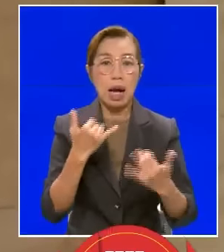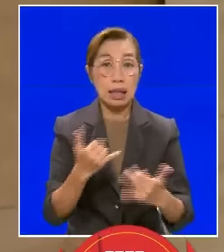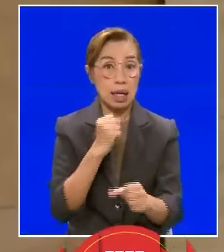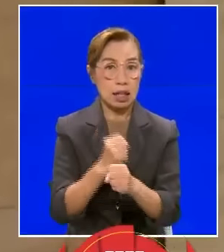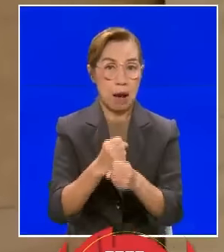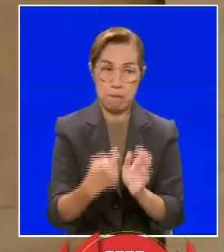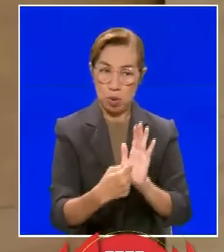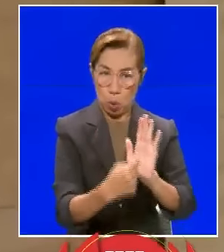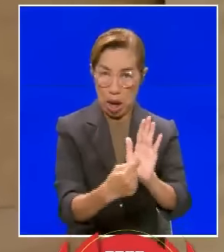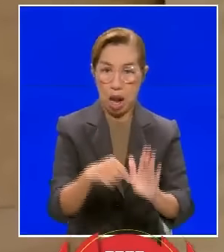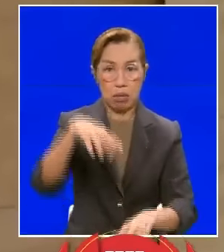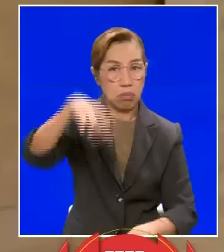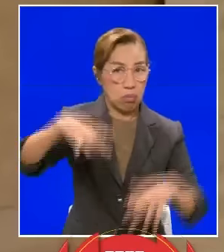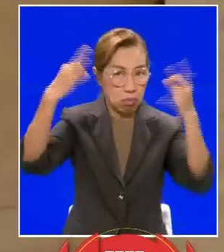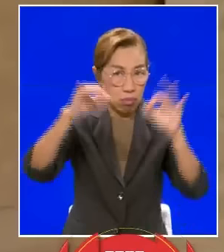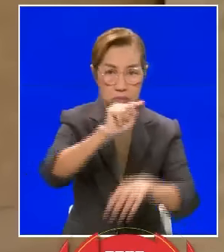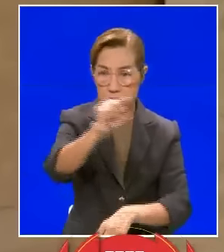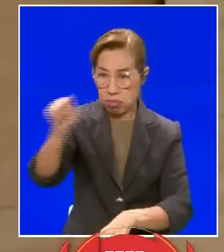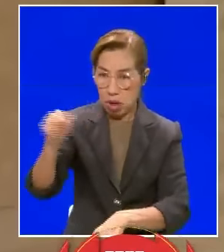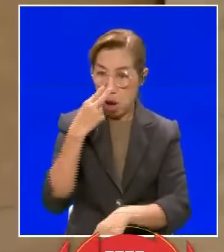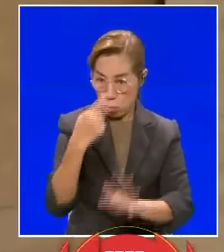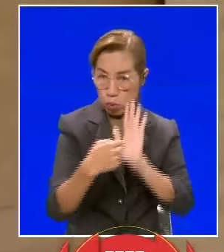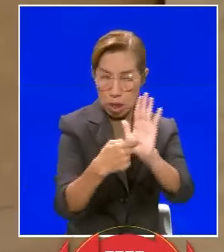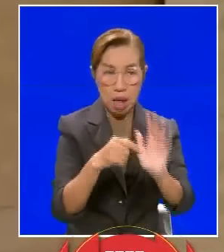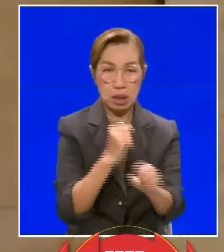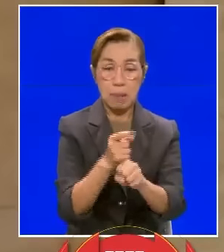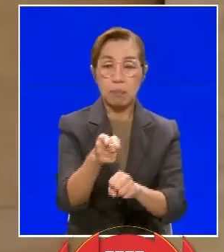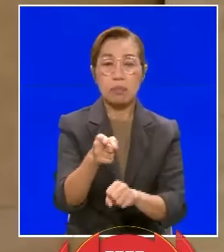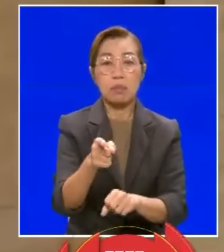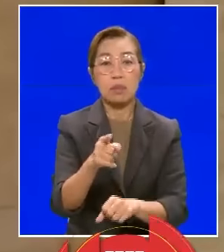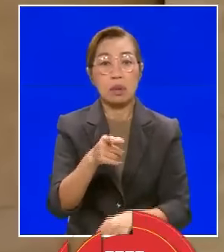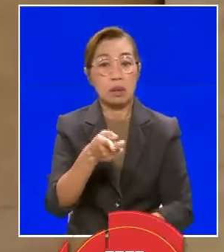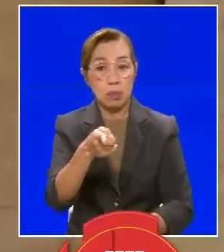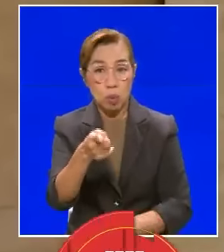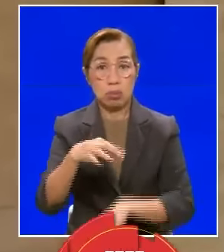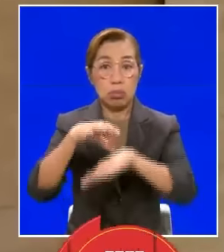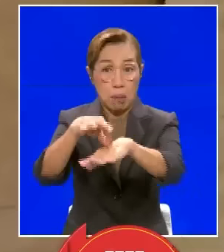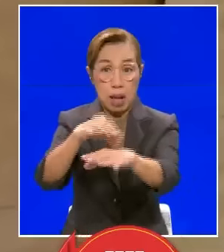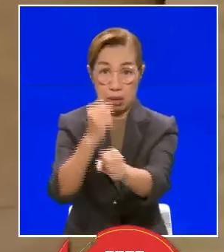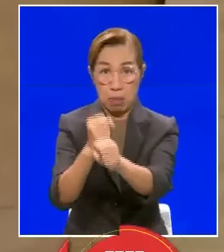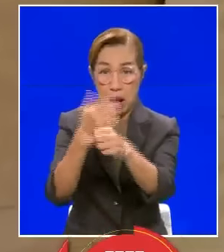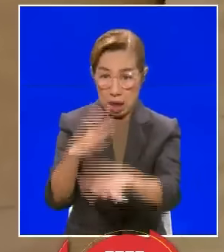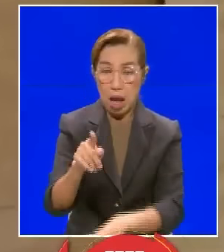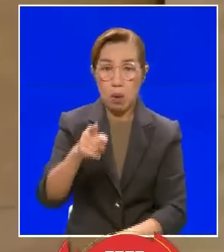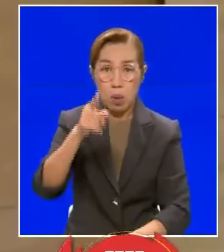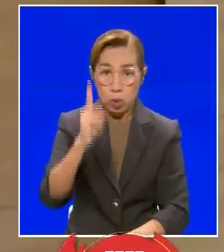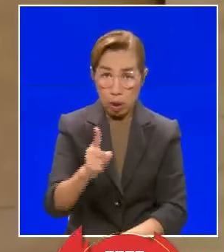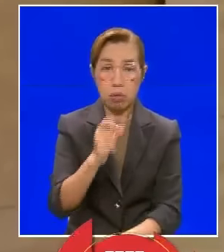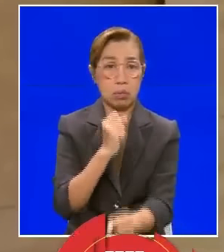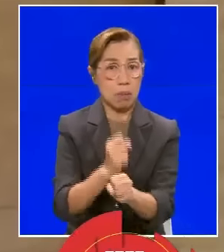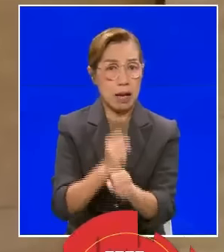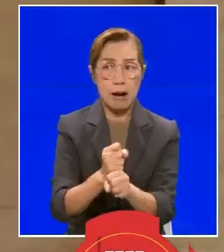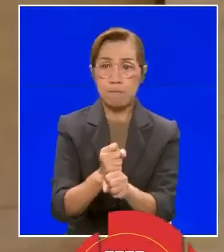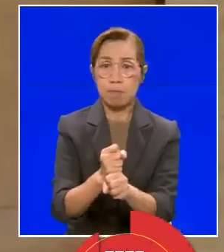ะครับให้กับเจ้าที่องค์กรอิสระอีกเยอะแยะในการที่ท่านมาปฏิบัติหน้าที่ท่านจะต้องมาปฏิบัติที่